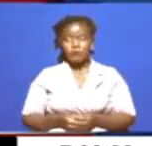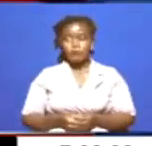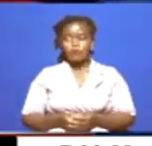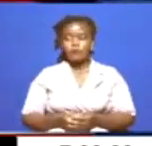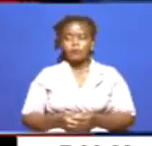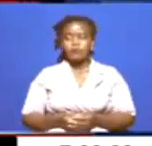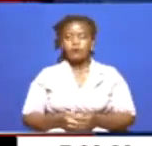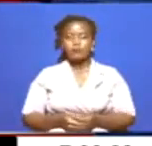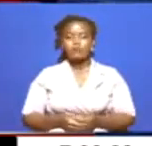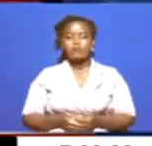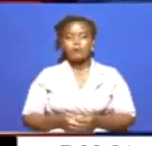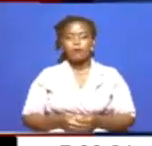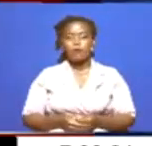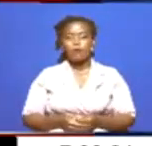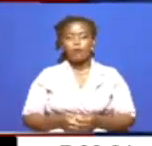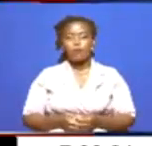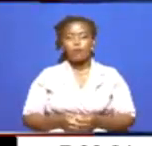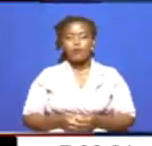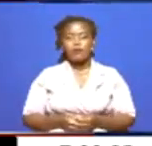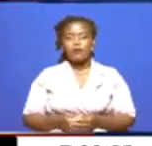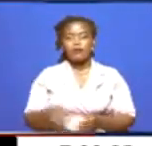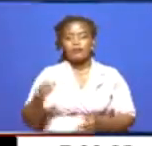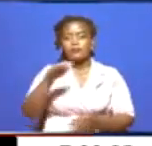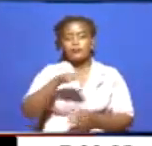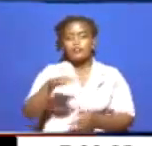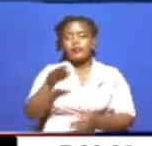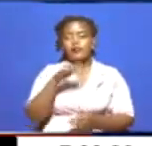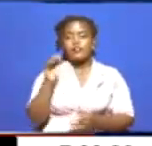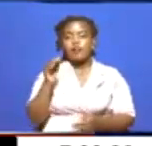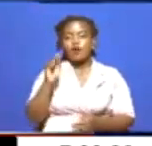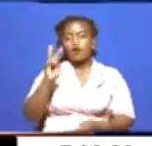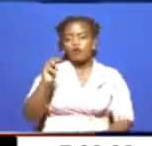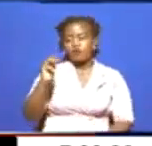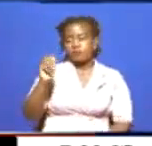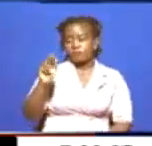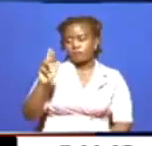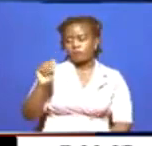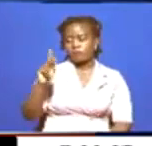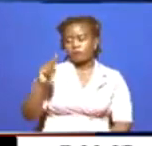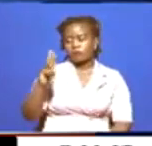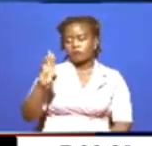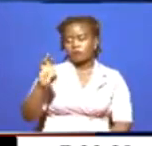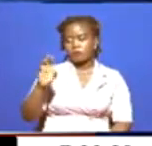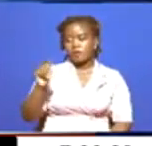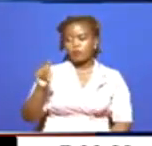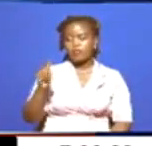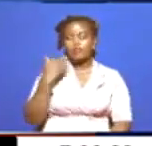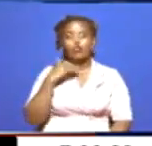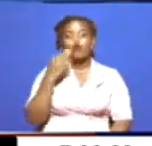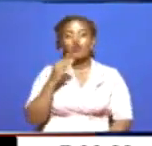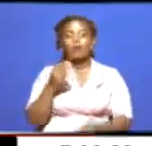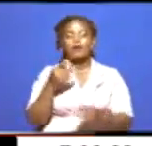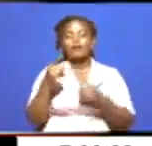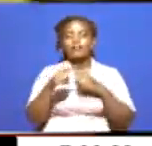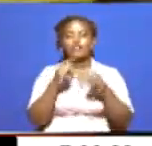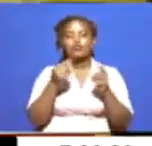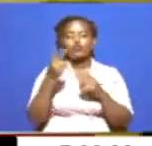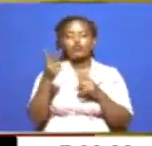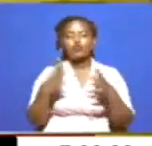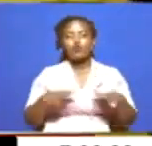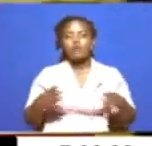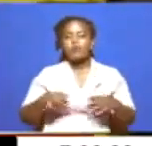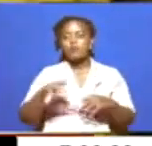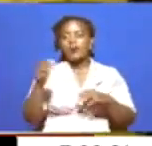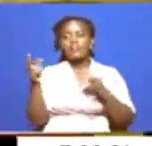Walivamia kata ya Koitilial, kaunti ndogo ya Marakwet Magharibi, na kuua watu wawili huku wengine saba wakiuguza majeraha